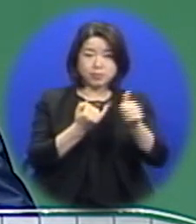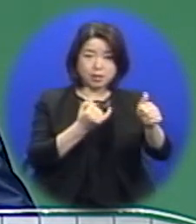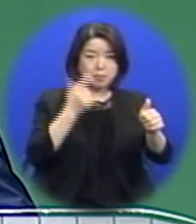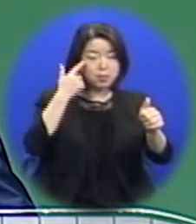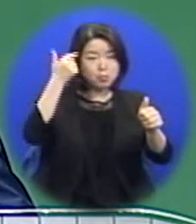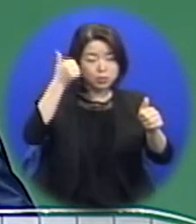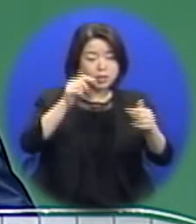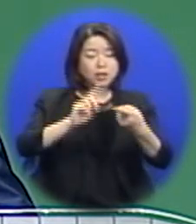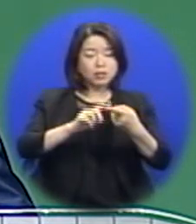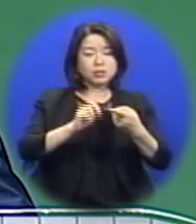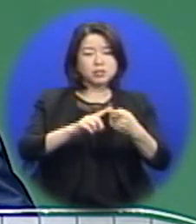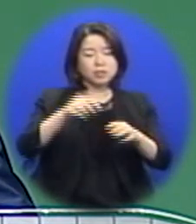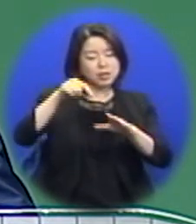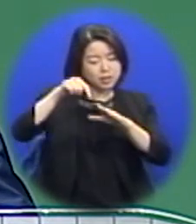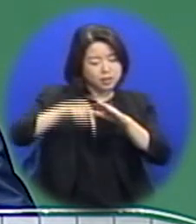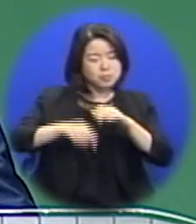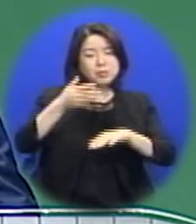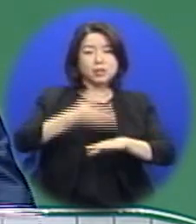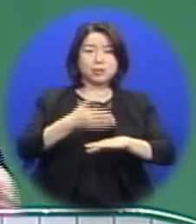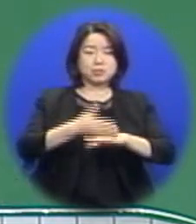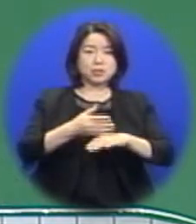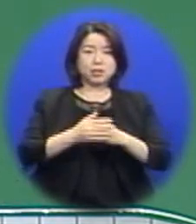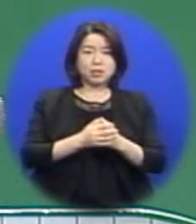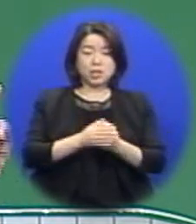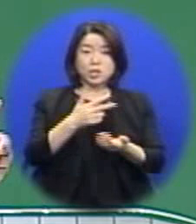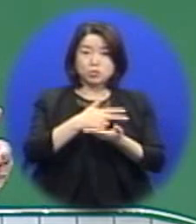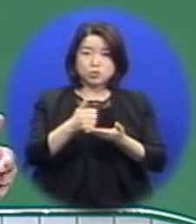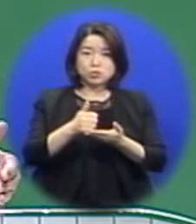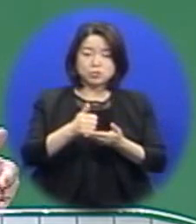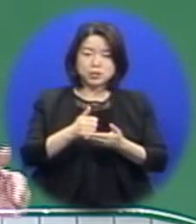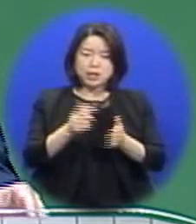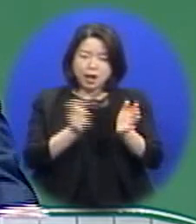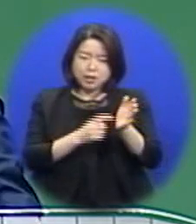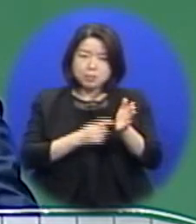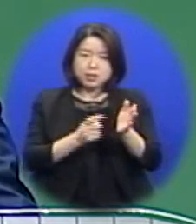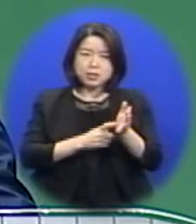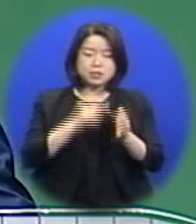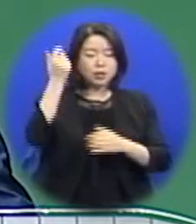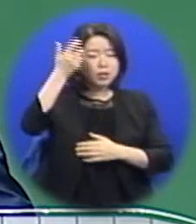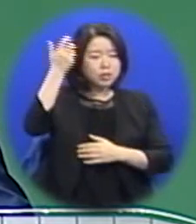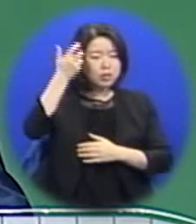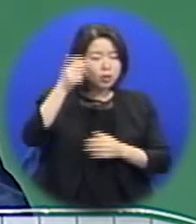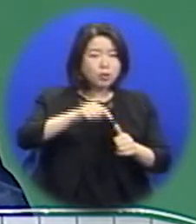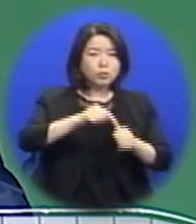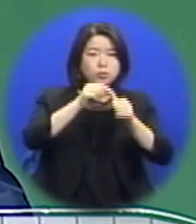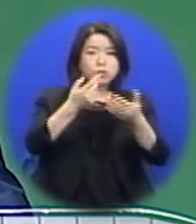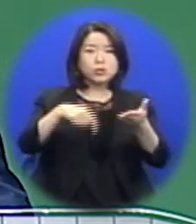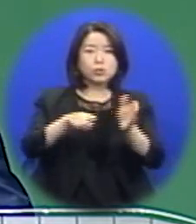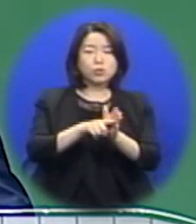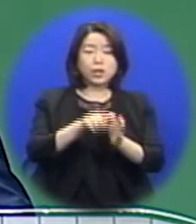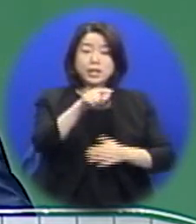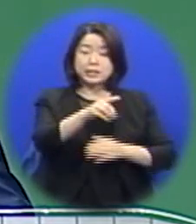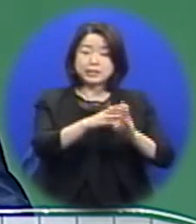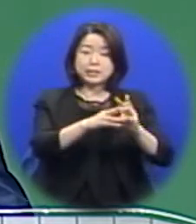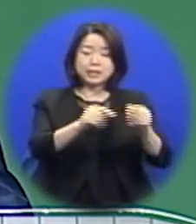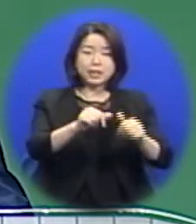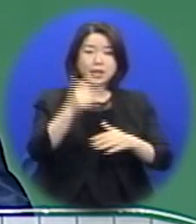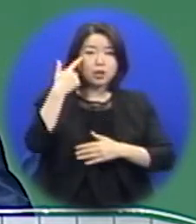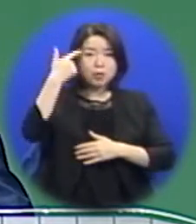깊이 감사하고 있습니다. 주님께서 너무 급하셔서 영혼 구원을 위해 그 땅의 목사님을